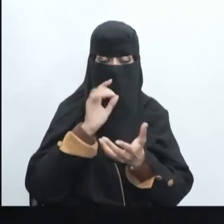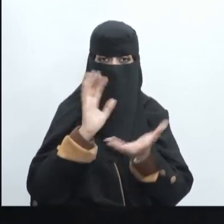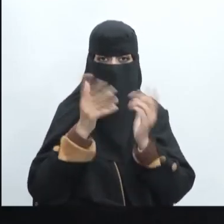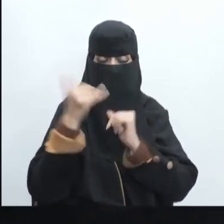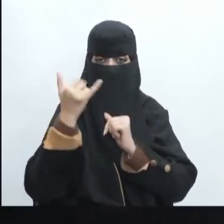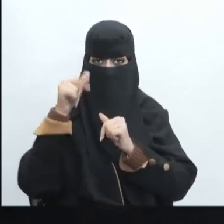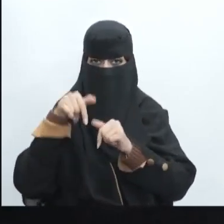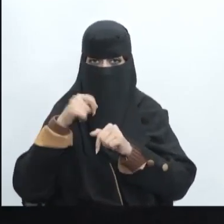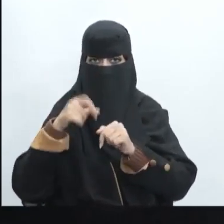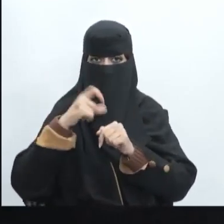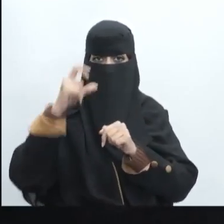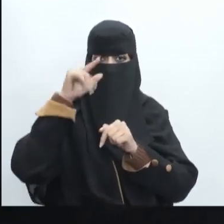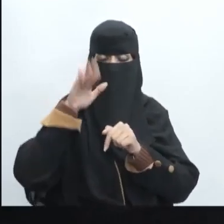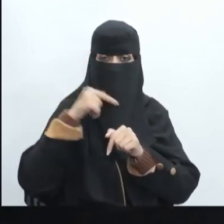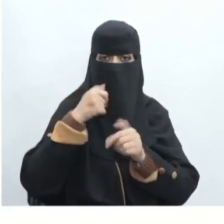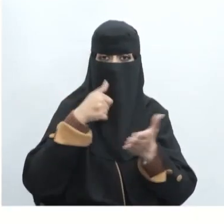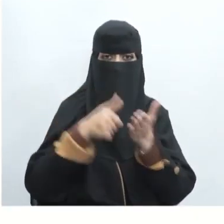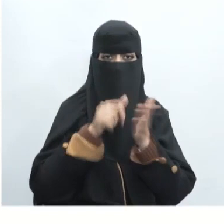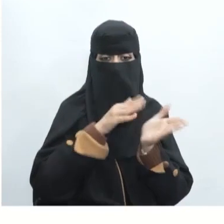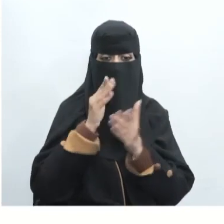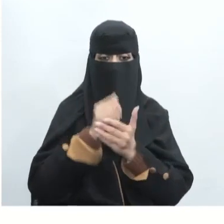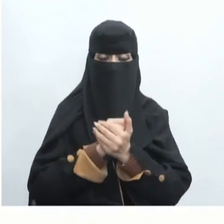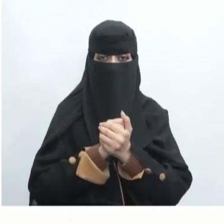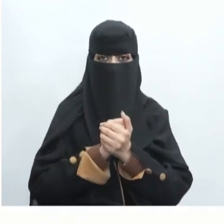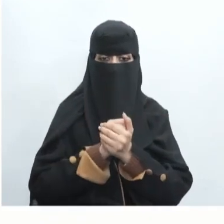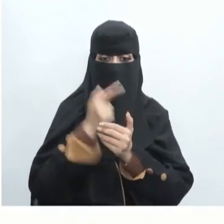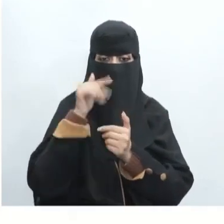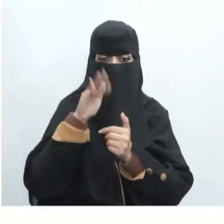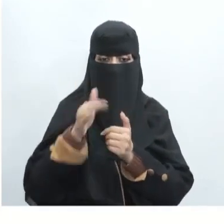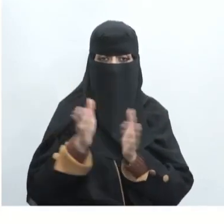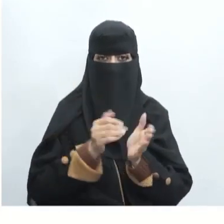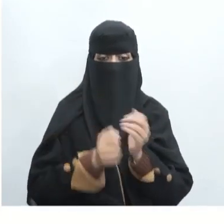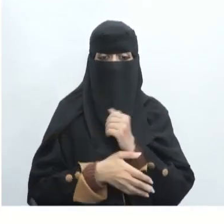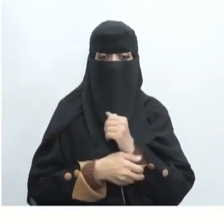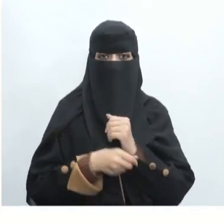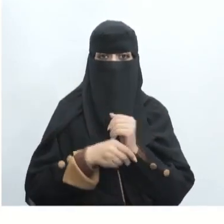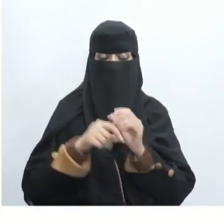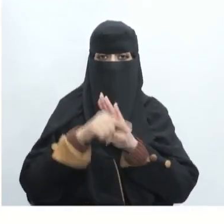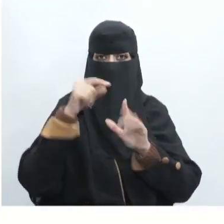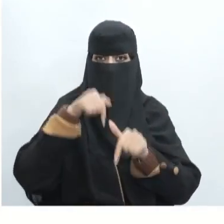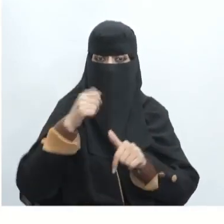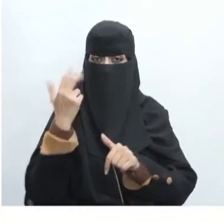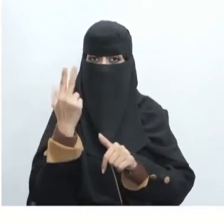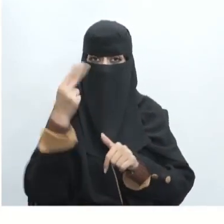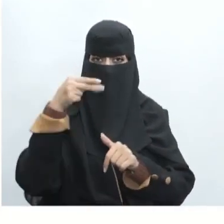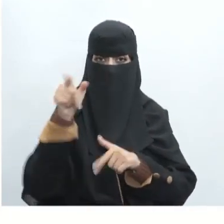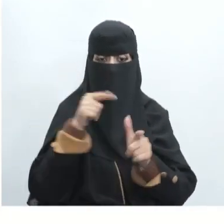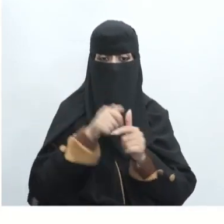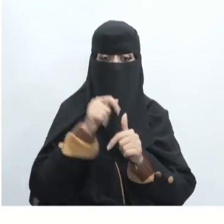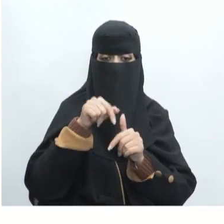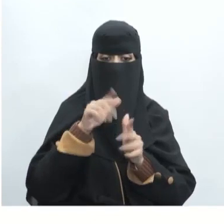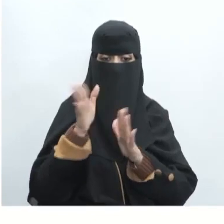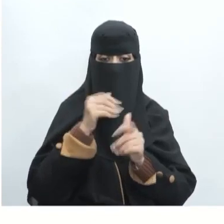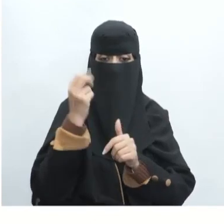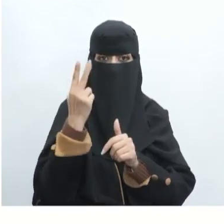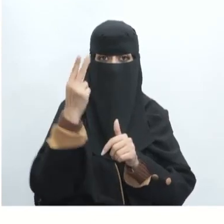والاسلامي هي مشكله الاميه ابناء وبنات الطلاب اذا درسنا الدرس الثامن والعشرين او